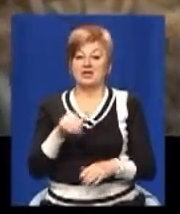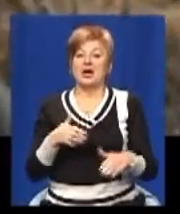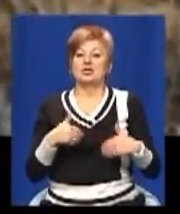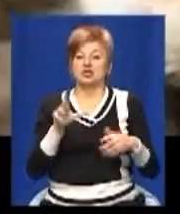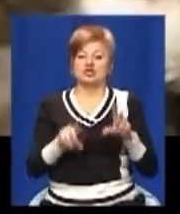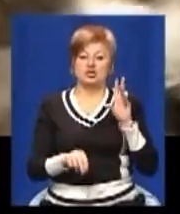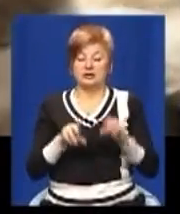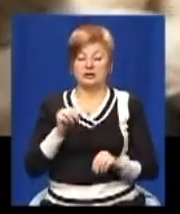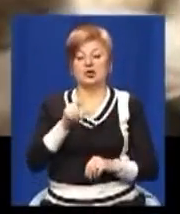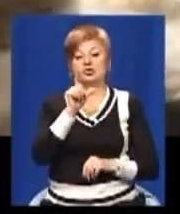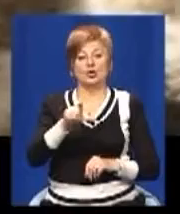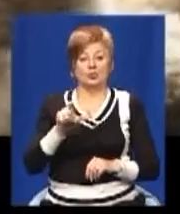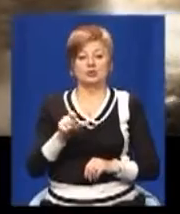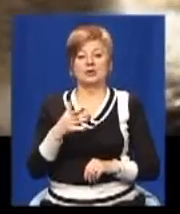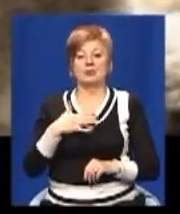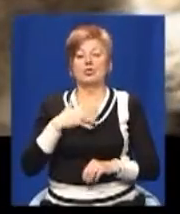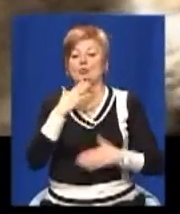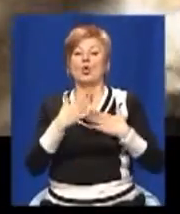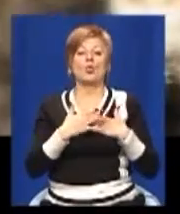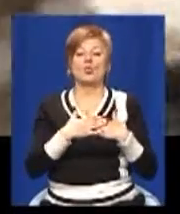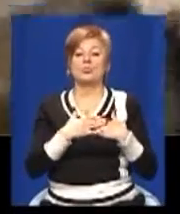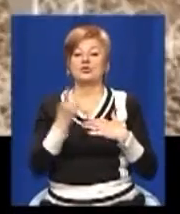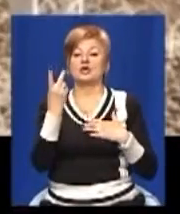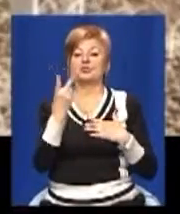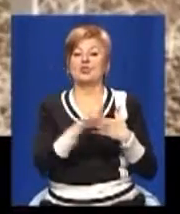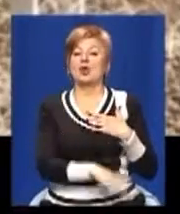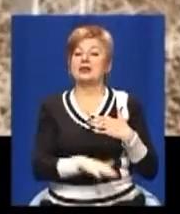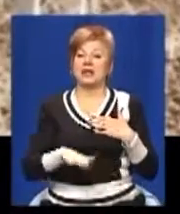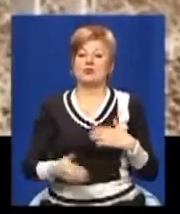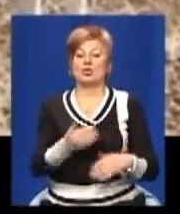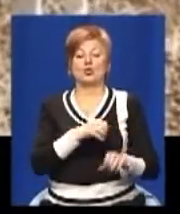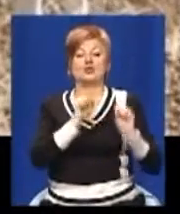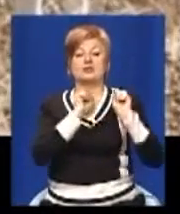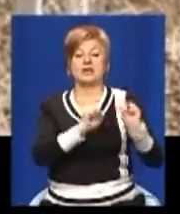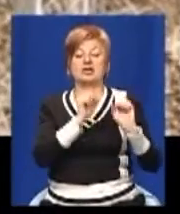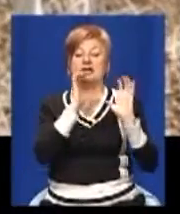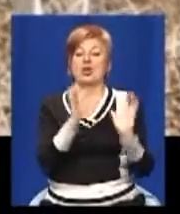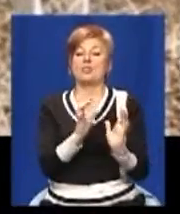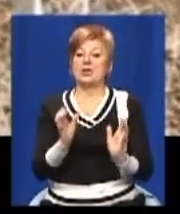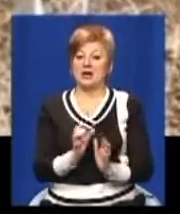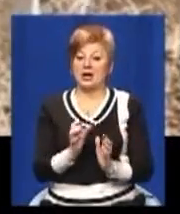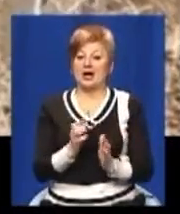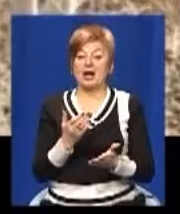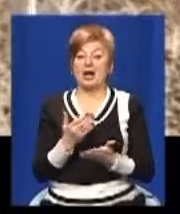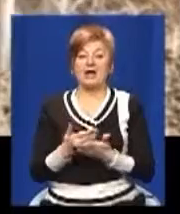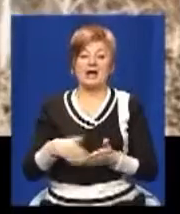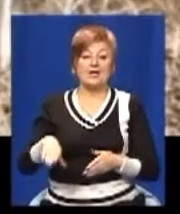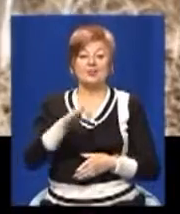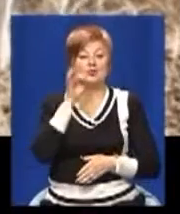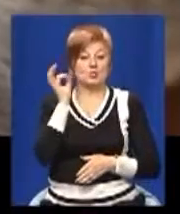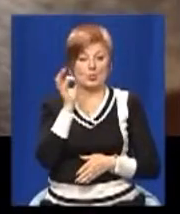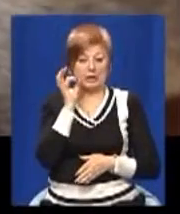людей своїми дволапими улюбленцями і хочуть їх захищати та оберігати. А ось усю свою